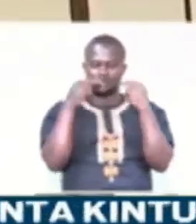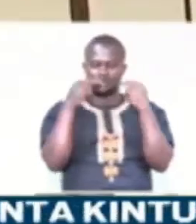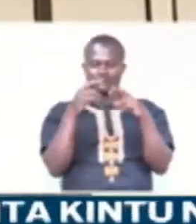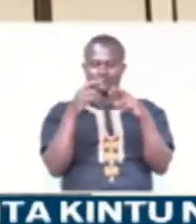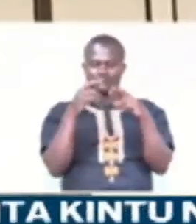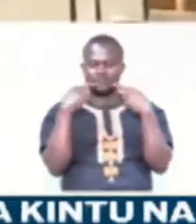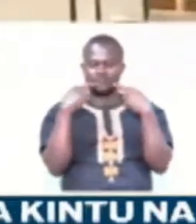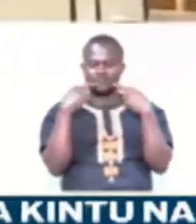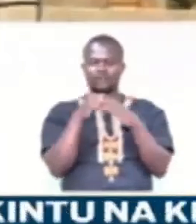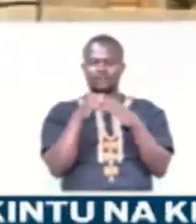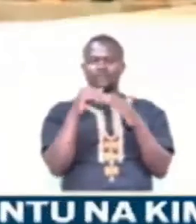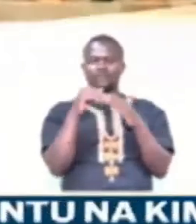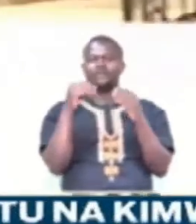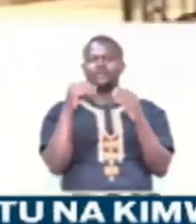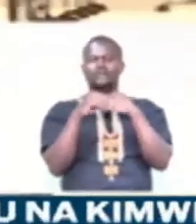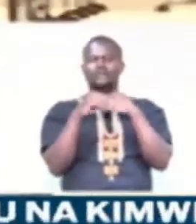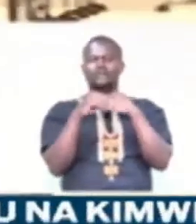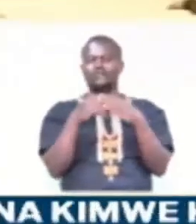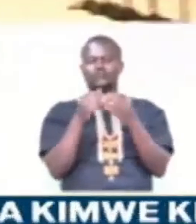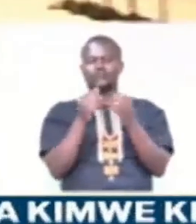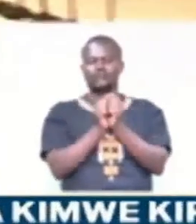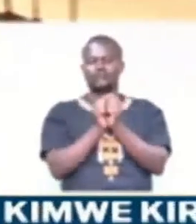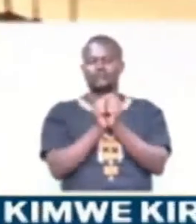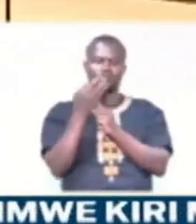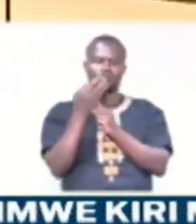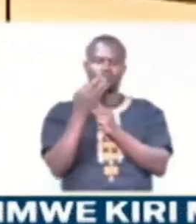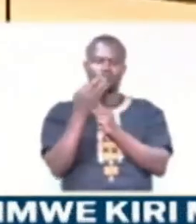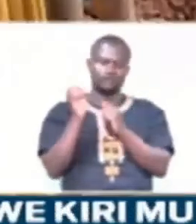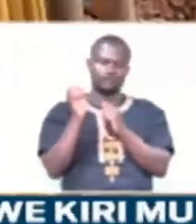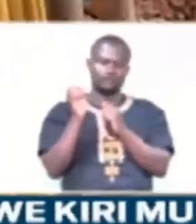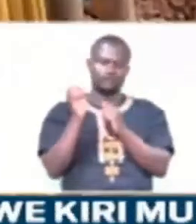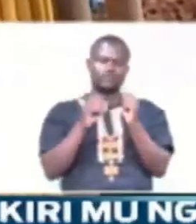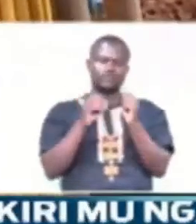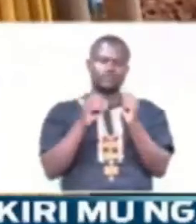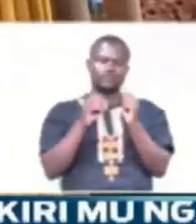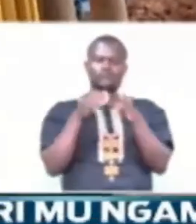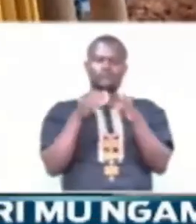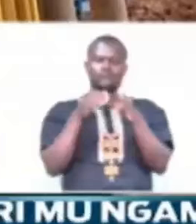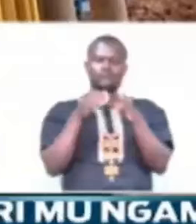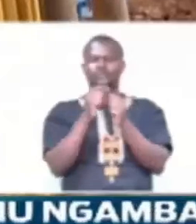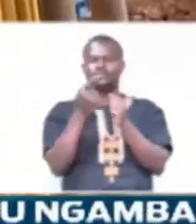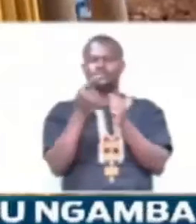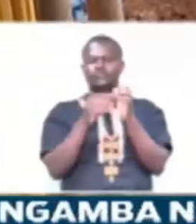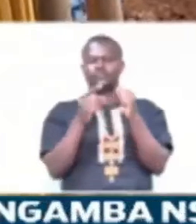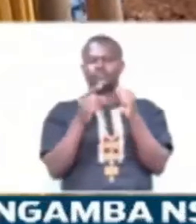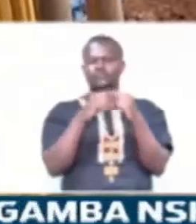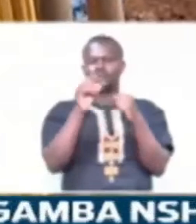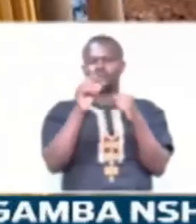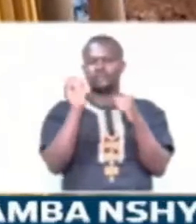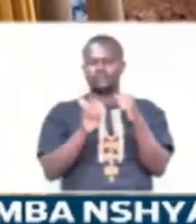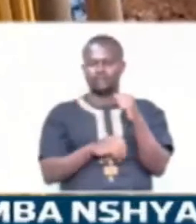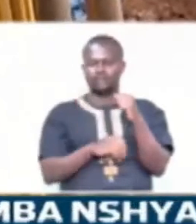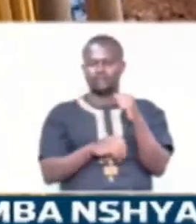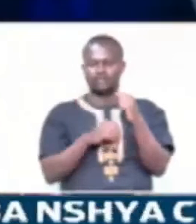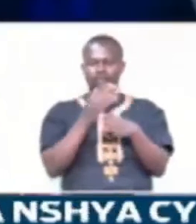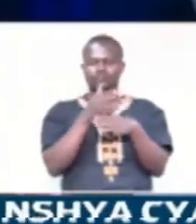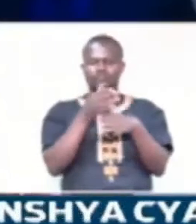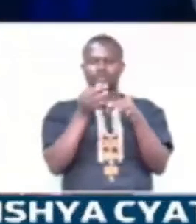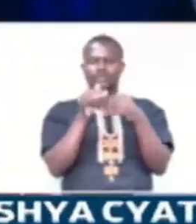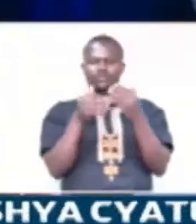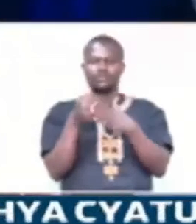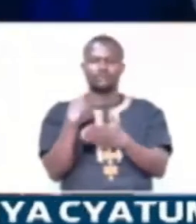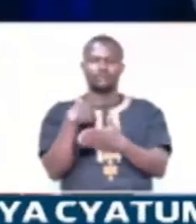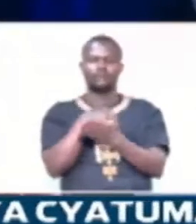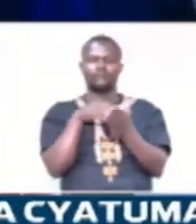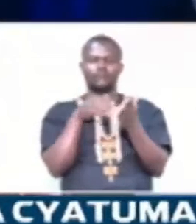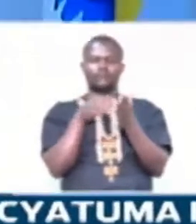4%, ubucuruzi n'ubwikorezi 3%, naho ubwubatsi 11.6%. Minisitiri w'imari n'igenamigambi Dr.